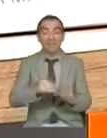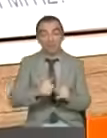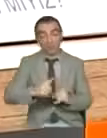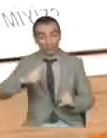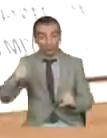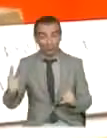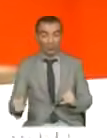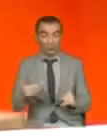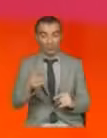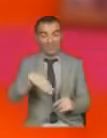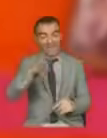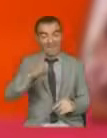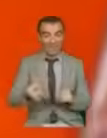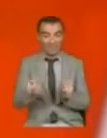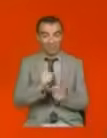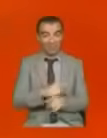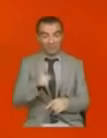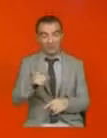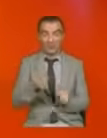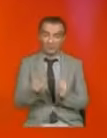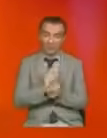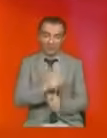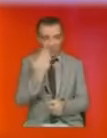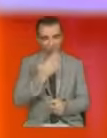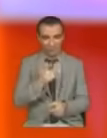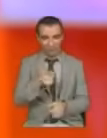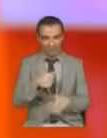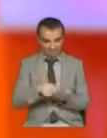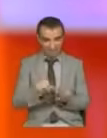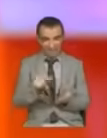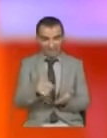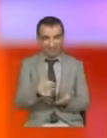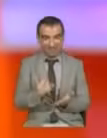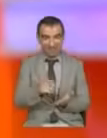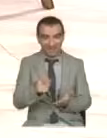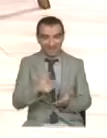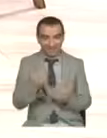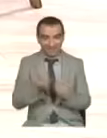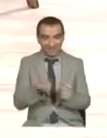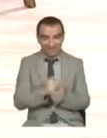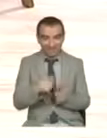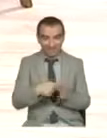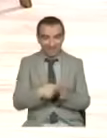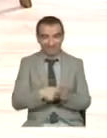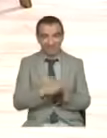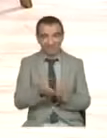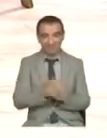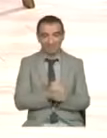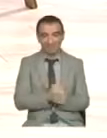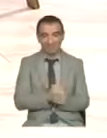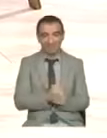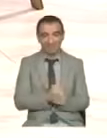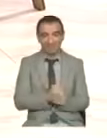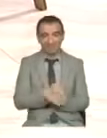uzun. Reklamlardan sonra soyadını okuyacağım. Bitti mi? Oğlum bu nasıl bir isim ya?